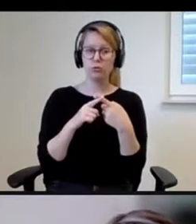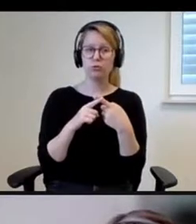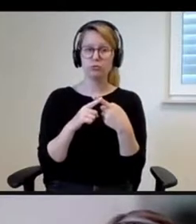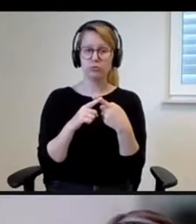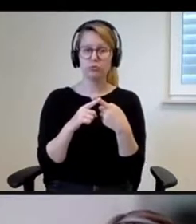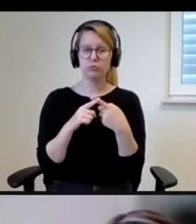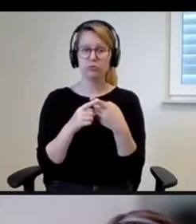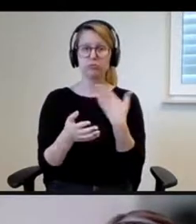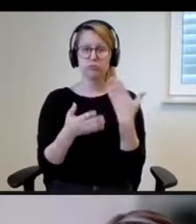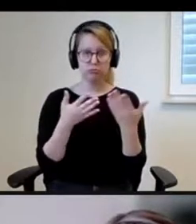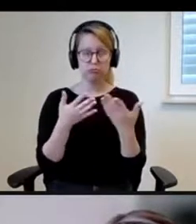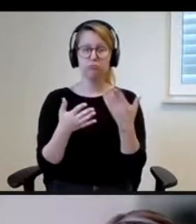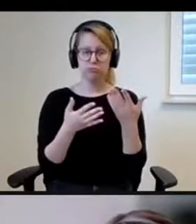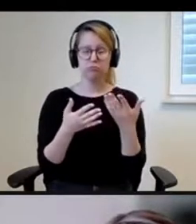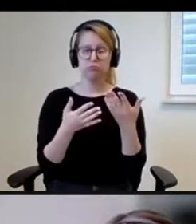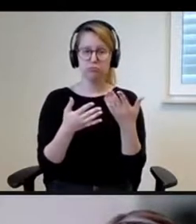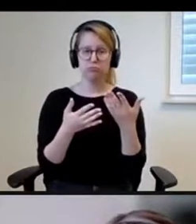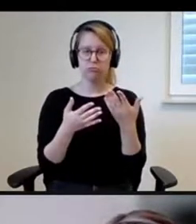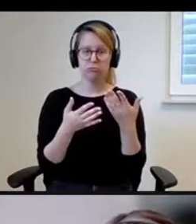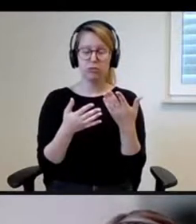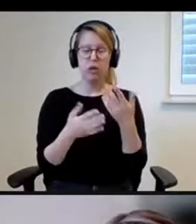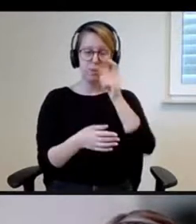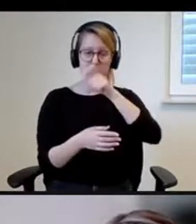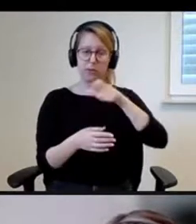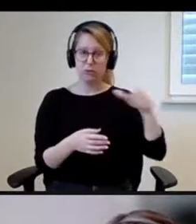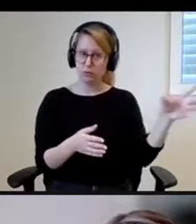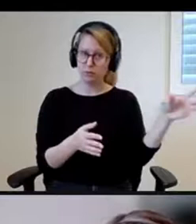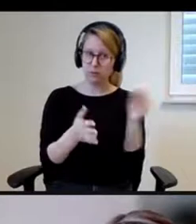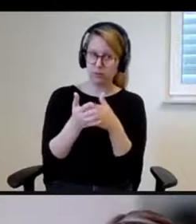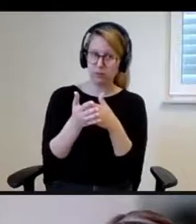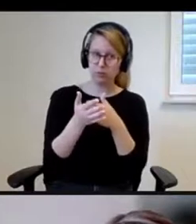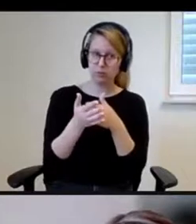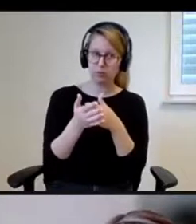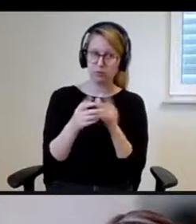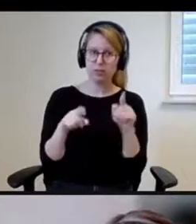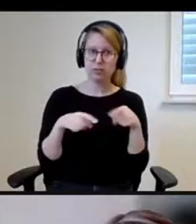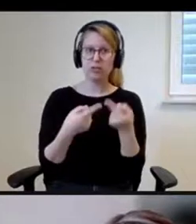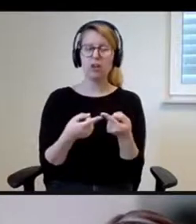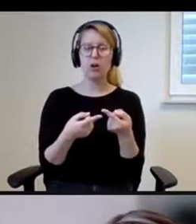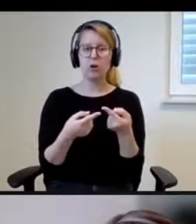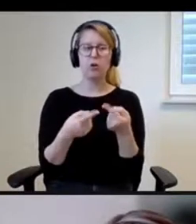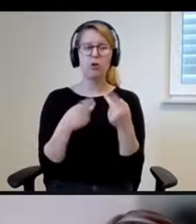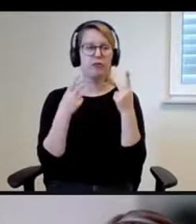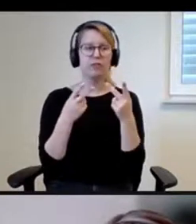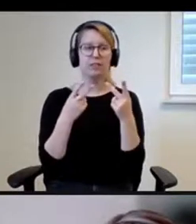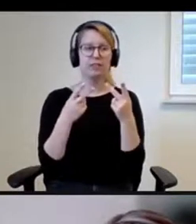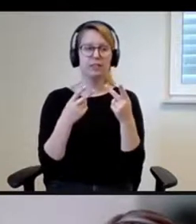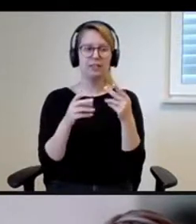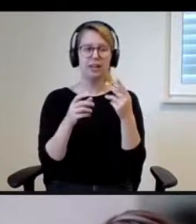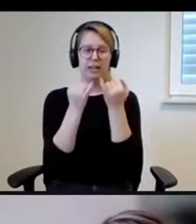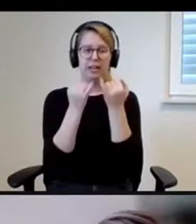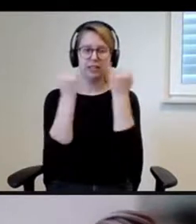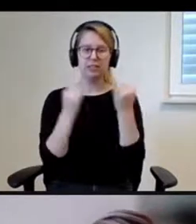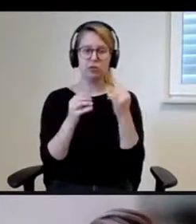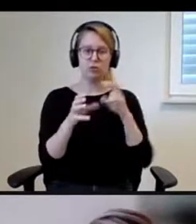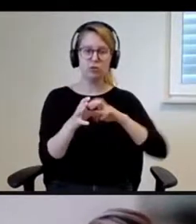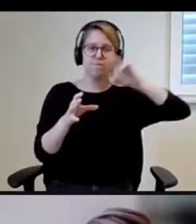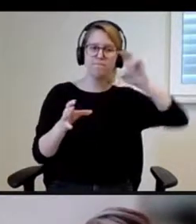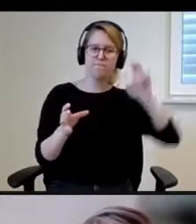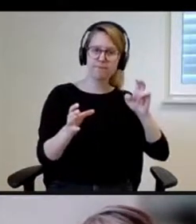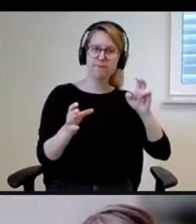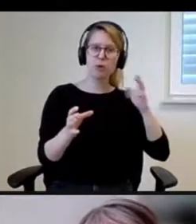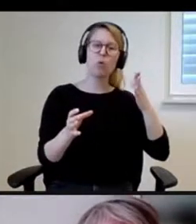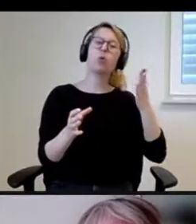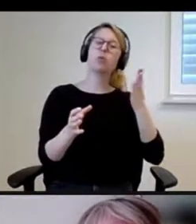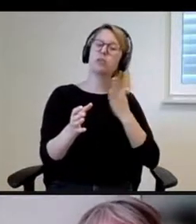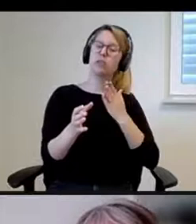dass Menschen mit Behinderung dann auch den Schritt aus den Institutionen hin an ein